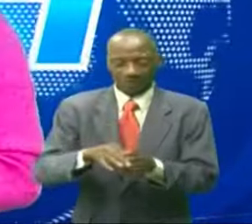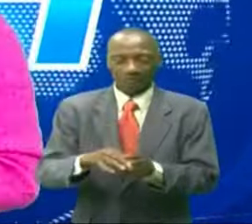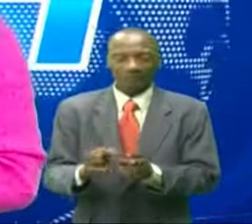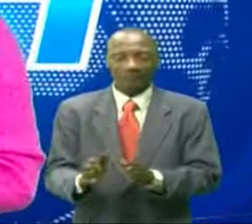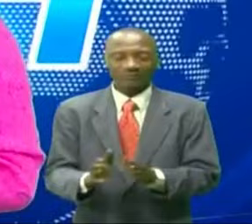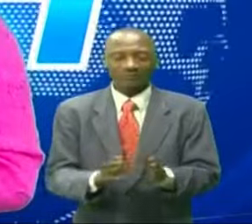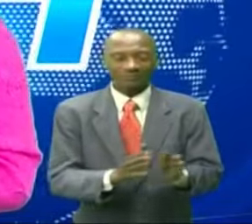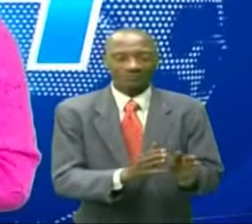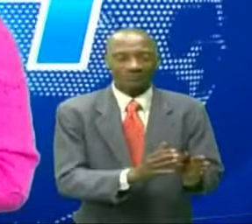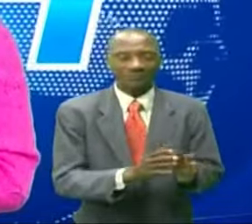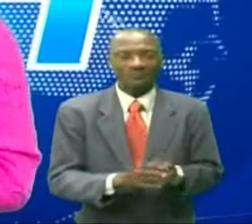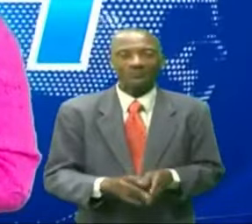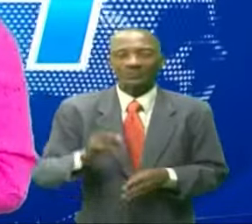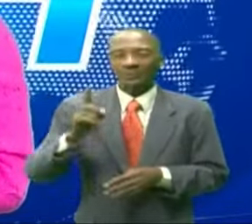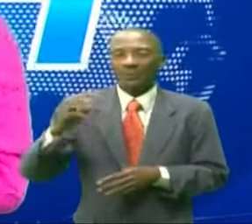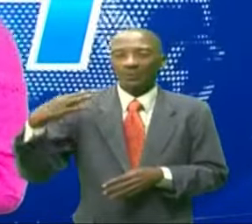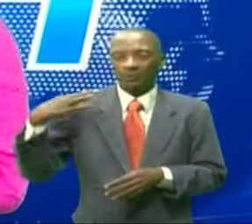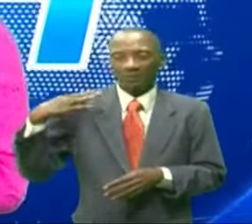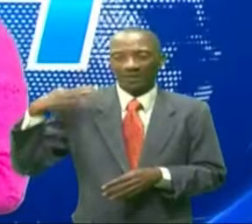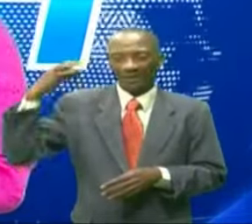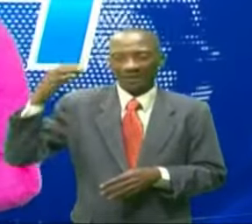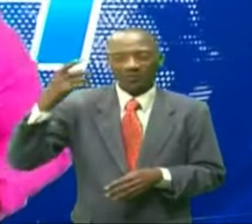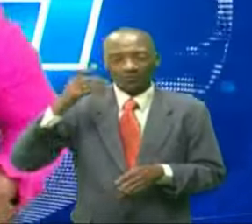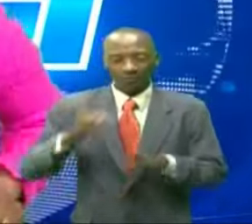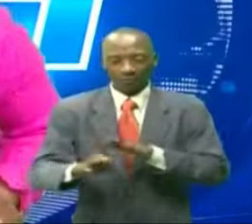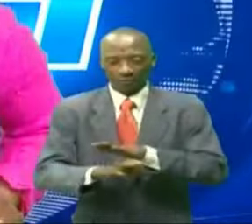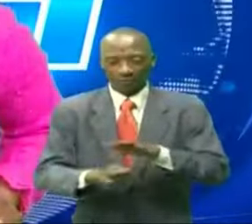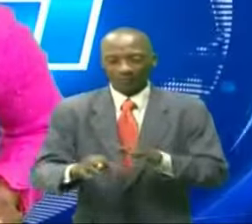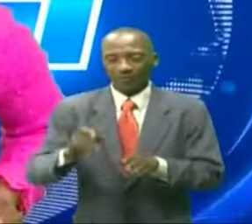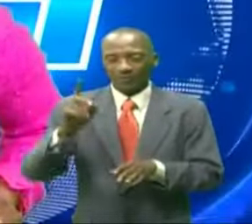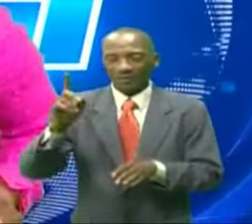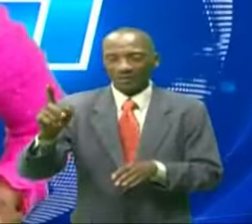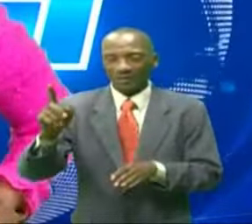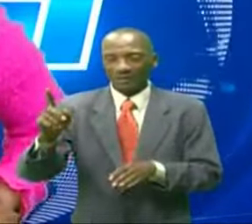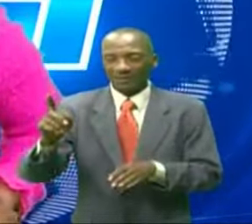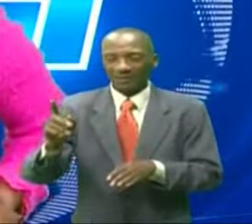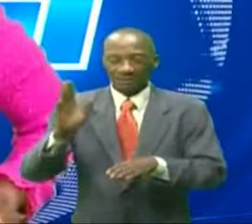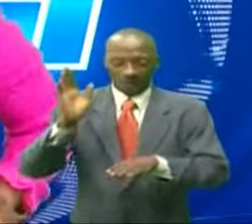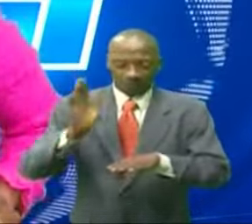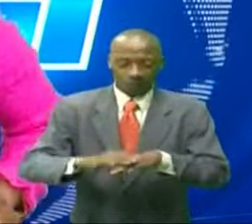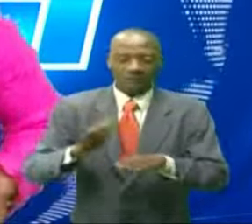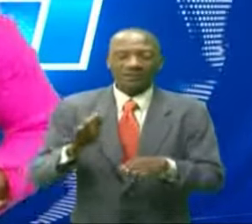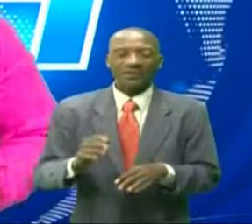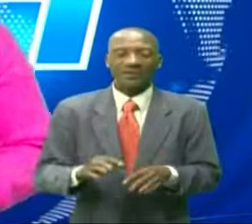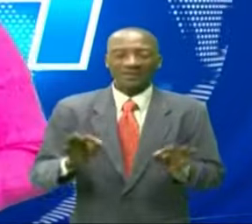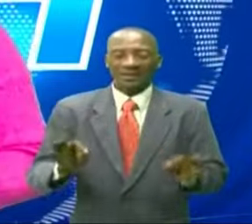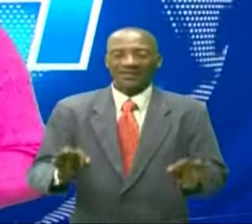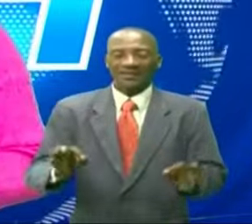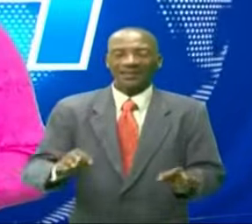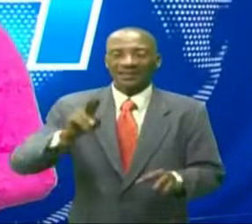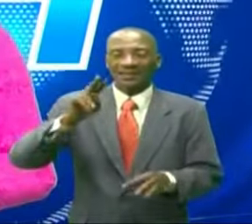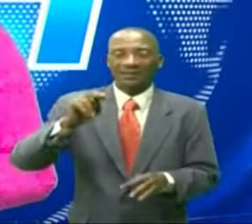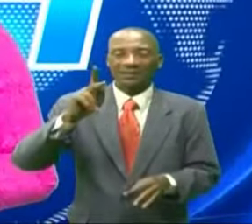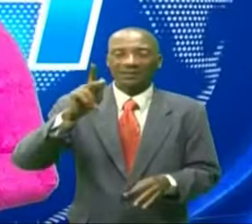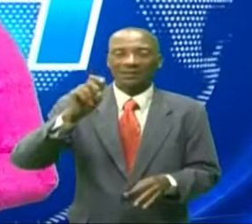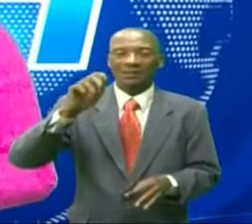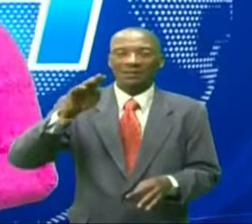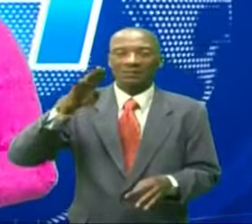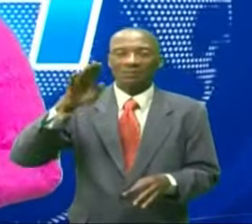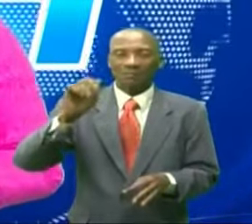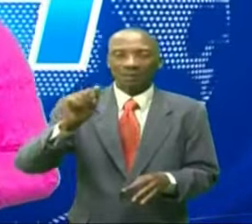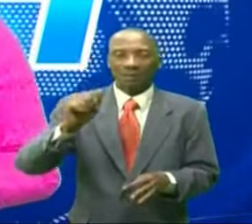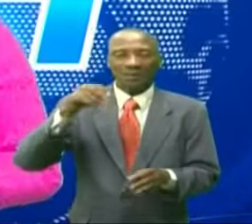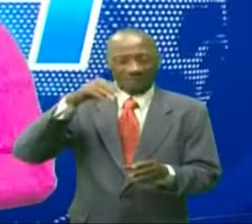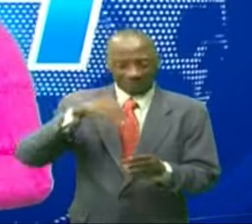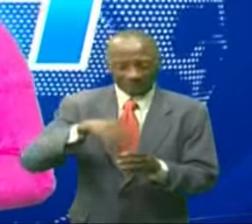Une délégation de la Fondation Marthe Kasalu a foulé la cité sainte de Nkamba. Objectif, décerner les trophées de mérite